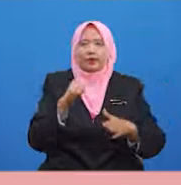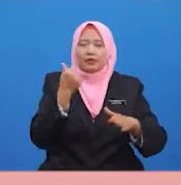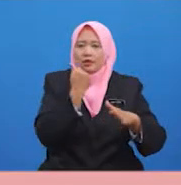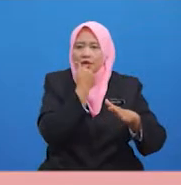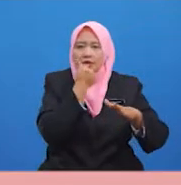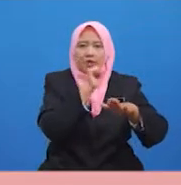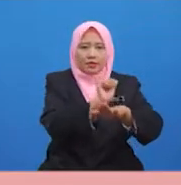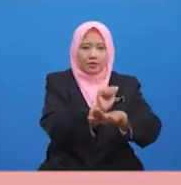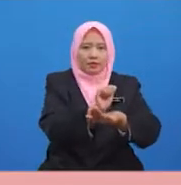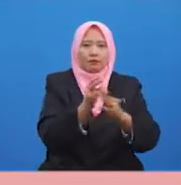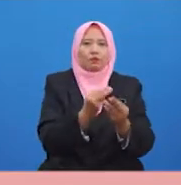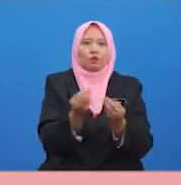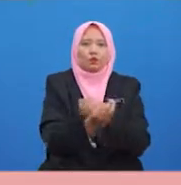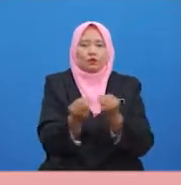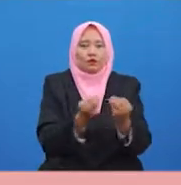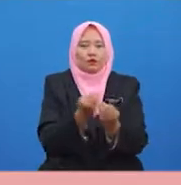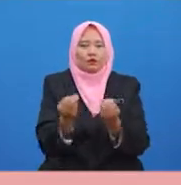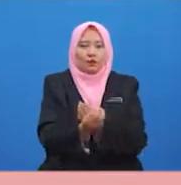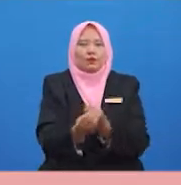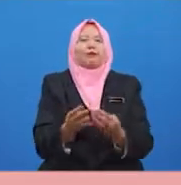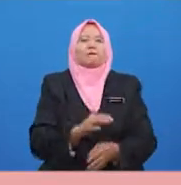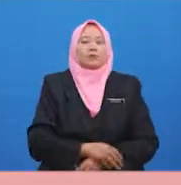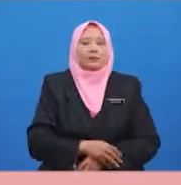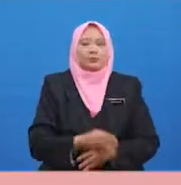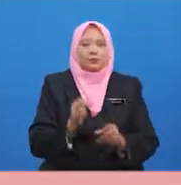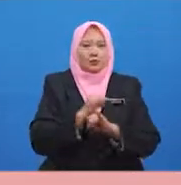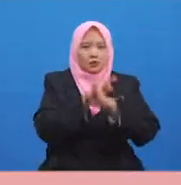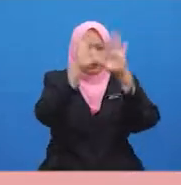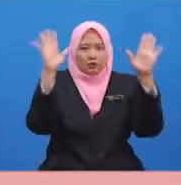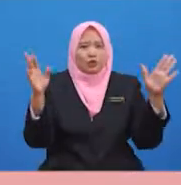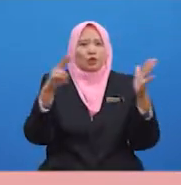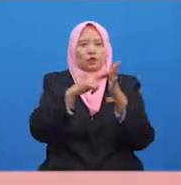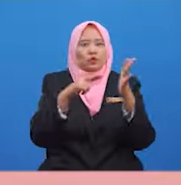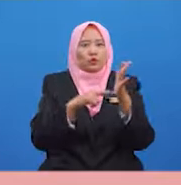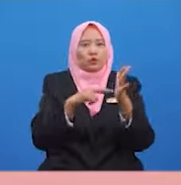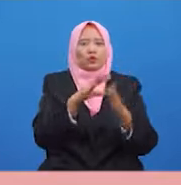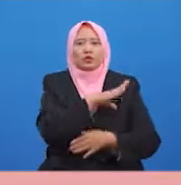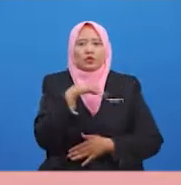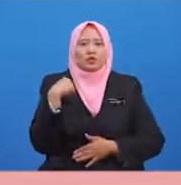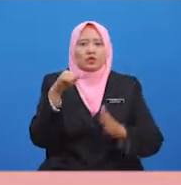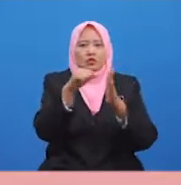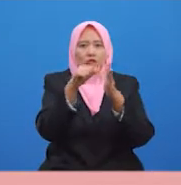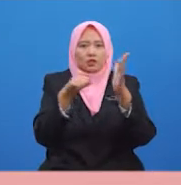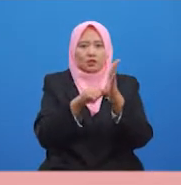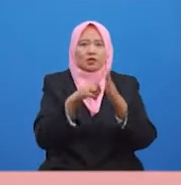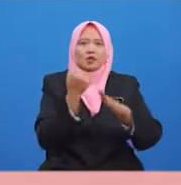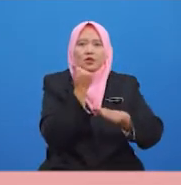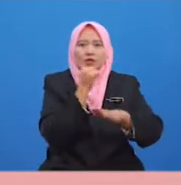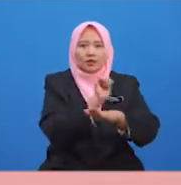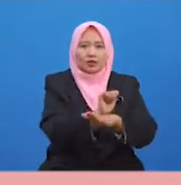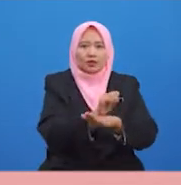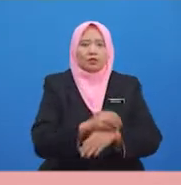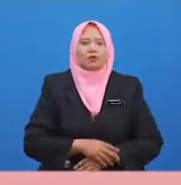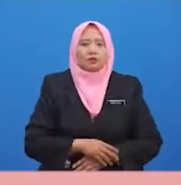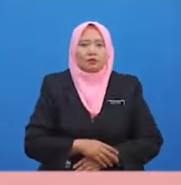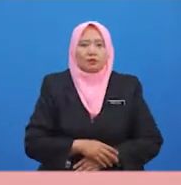Kedua, menjelaskan rukun dan syarat akad. Ketiga, menerangkan